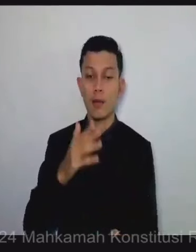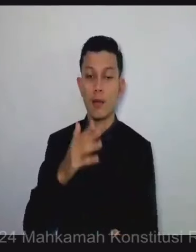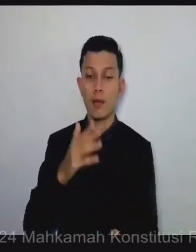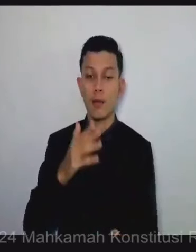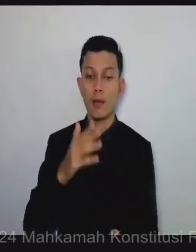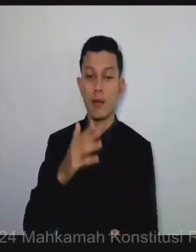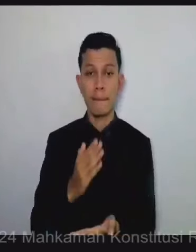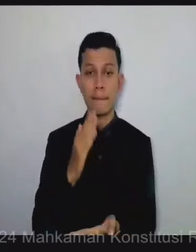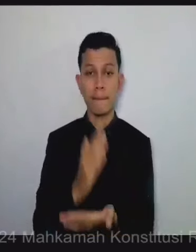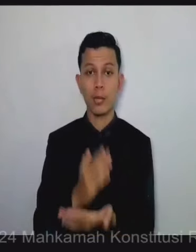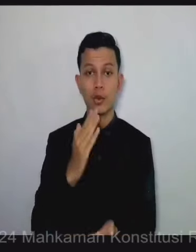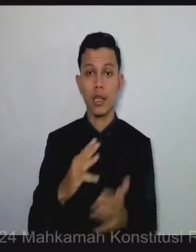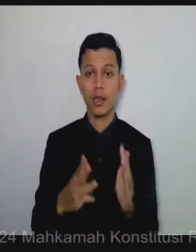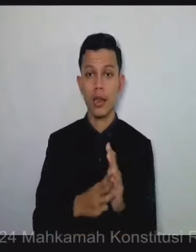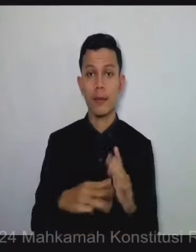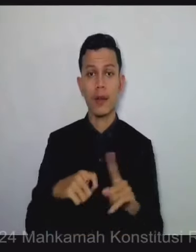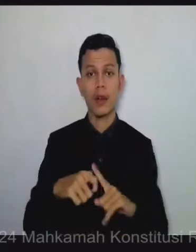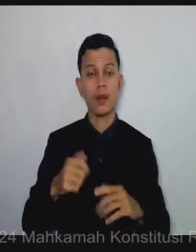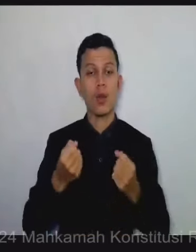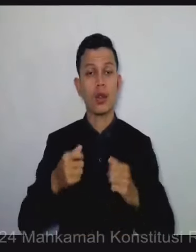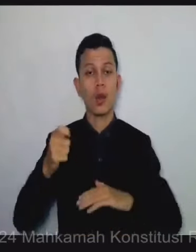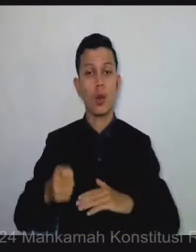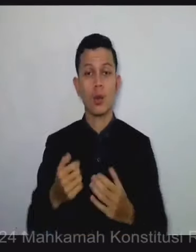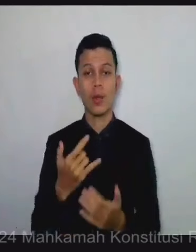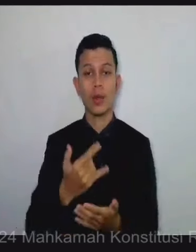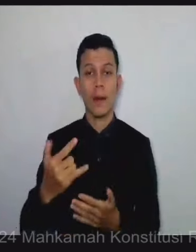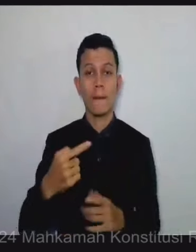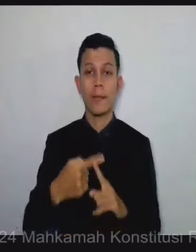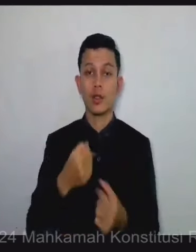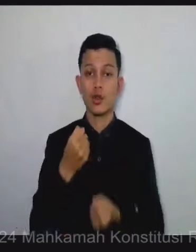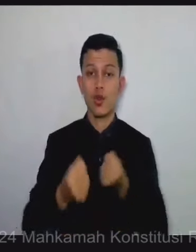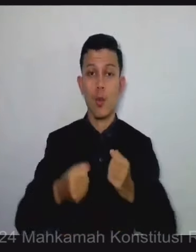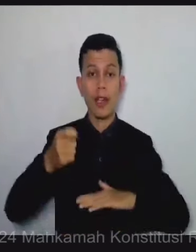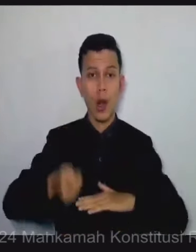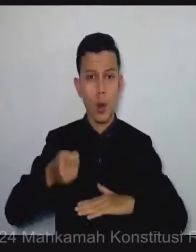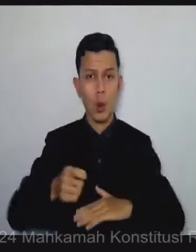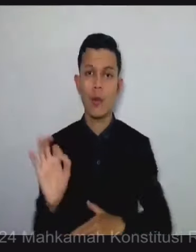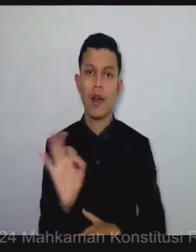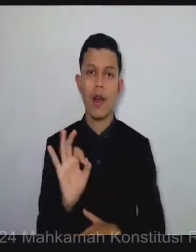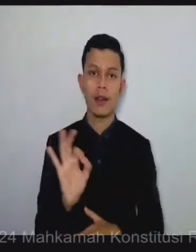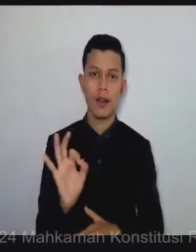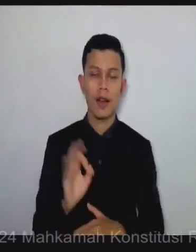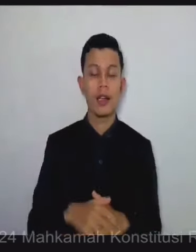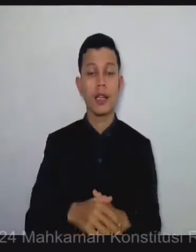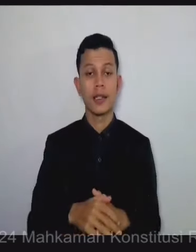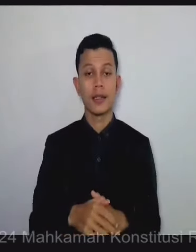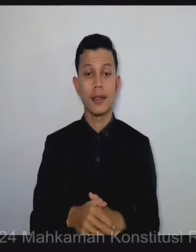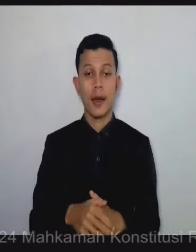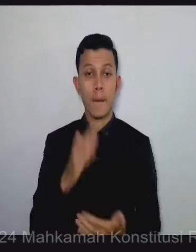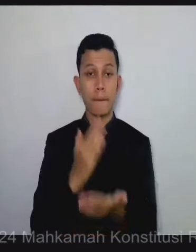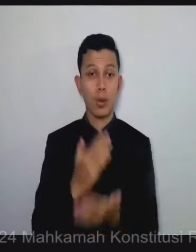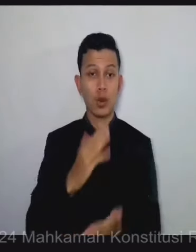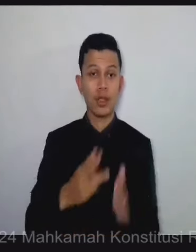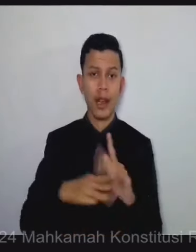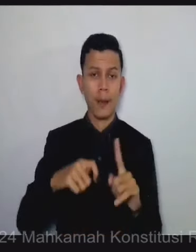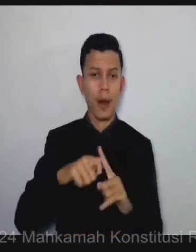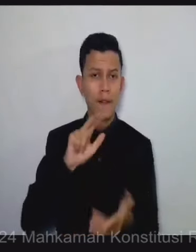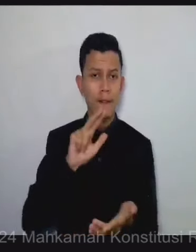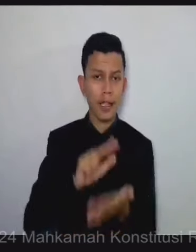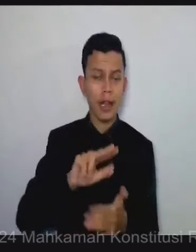diucapkan dan tidak ada upaya hukum yang dapat ditempuh sifat final dalam dalam putusan MK mencakup pula kekuatan hukum mengikat dalam